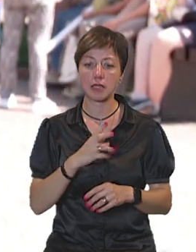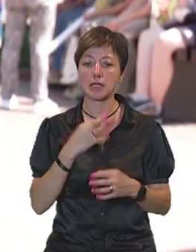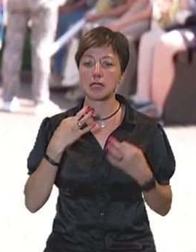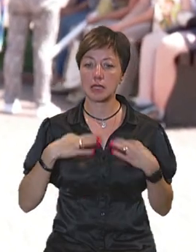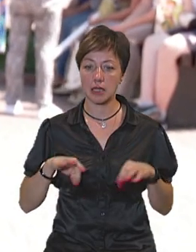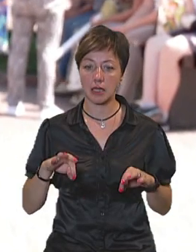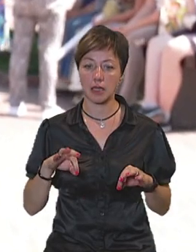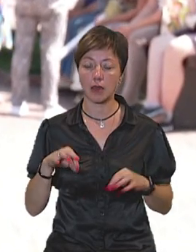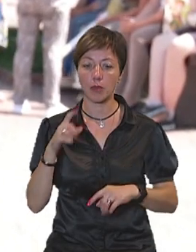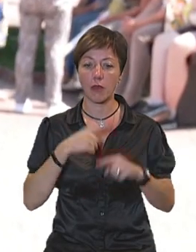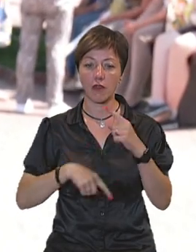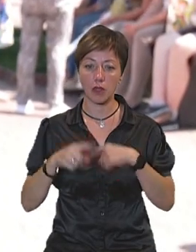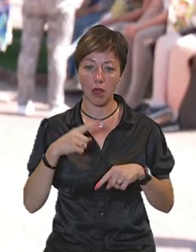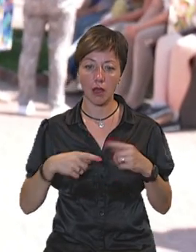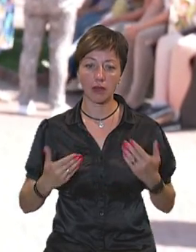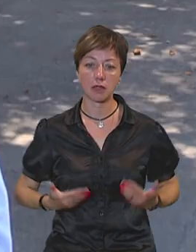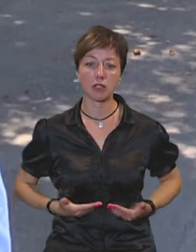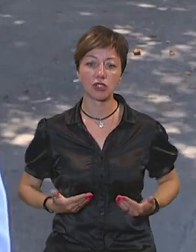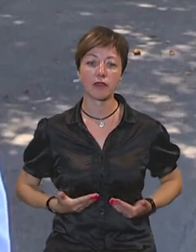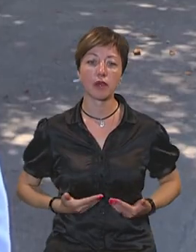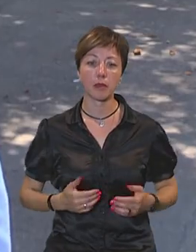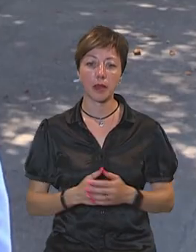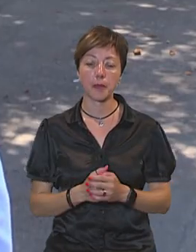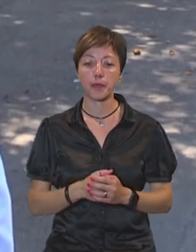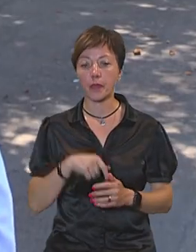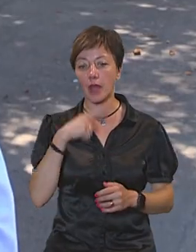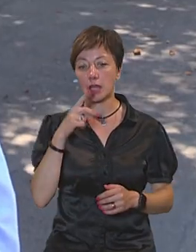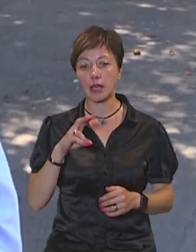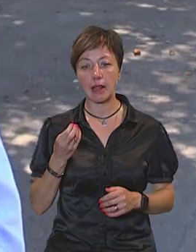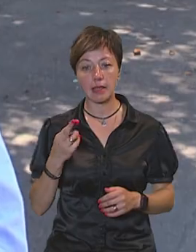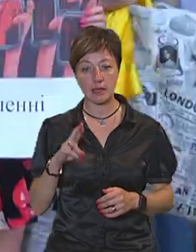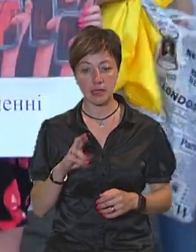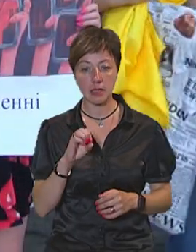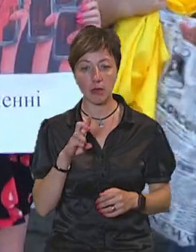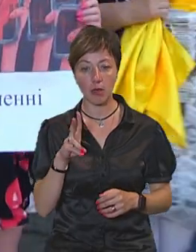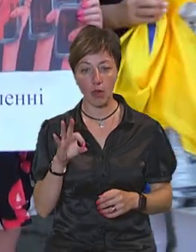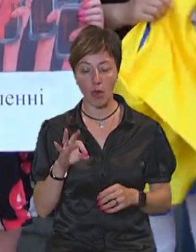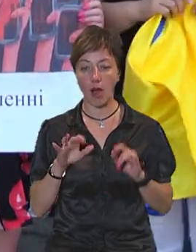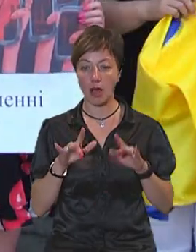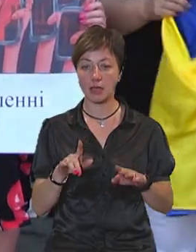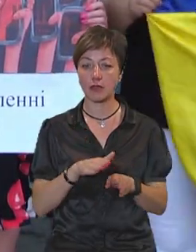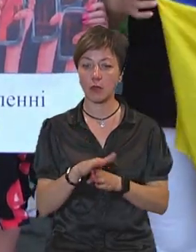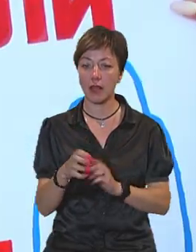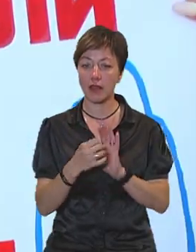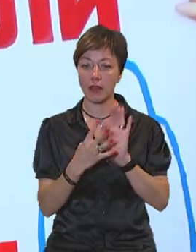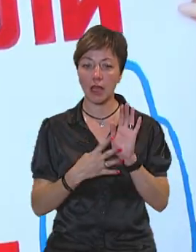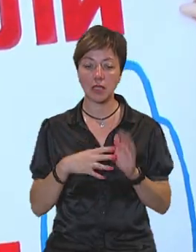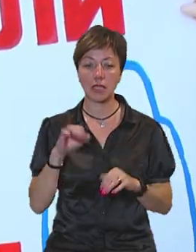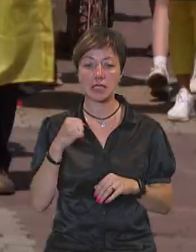сини, повертайтесь живими. За словами Лесі Стебло, перша така акція відбулася 19